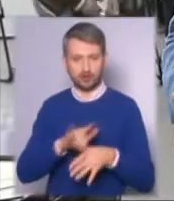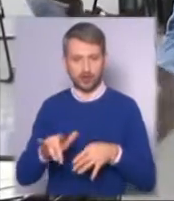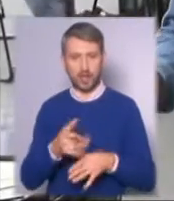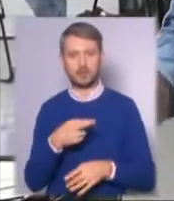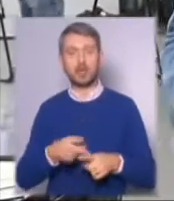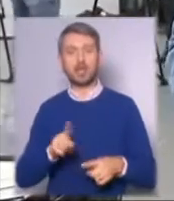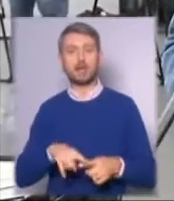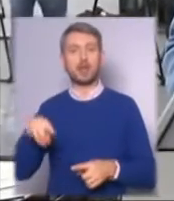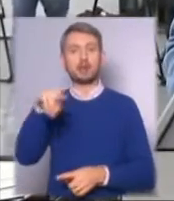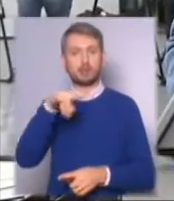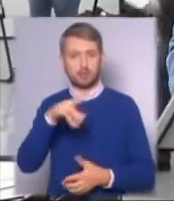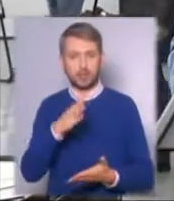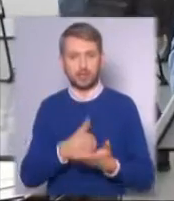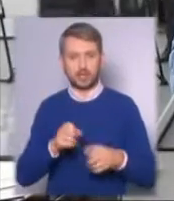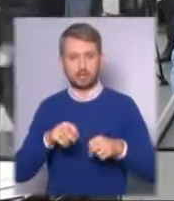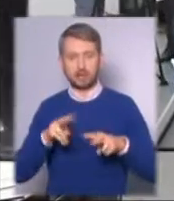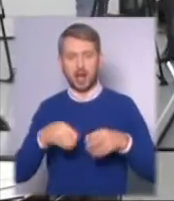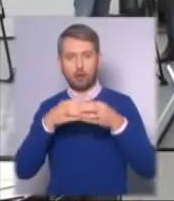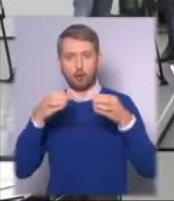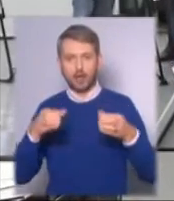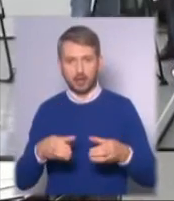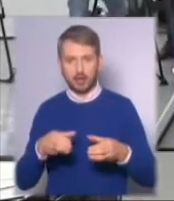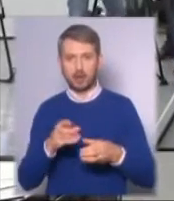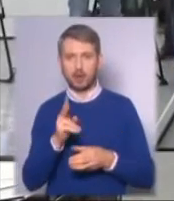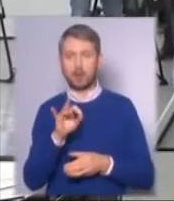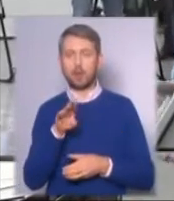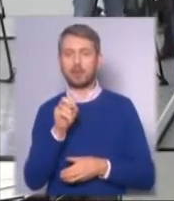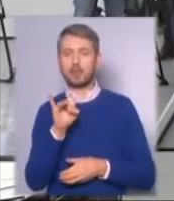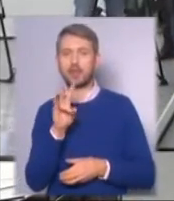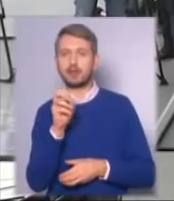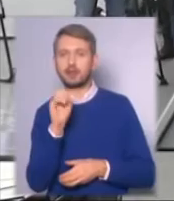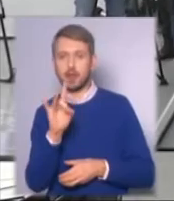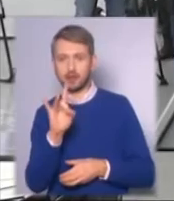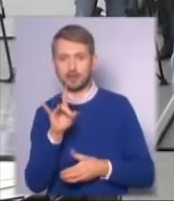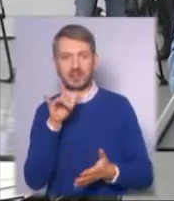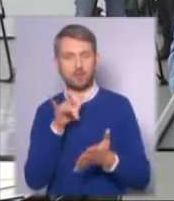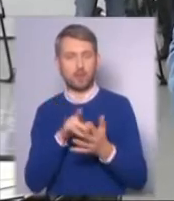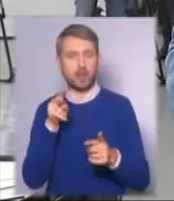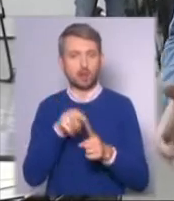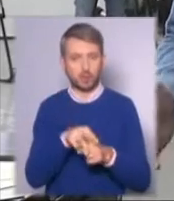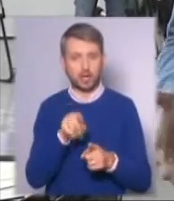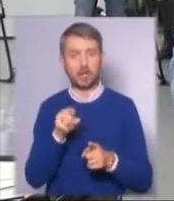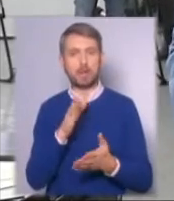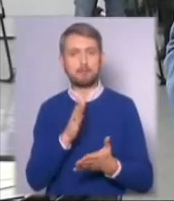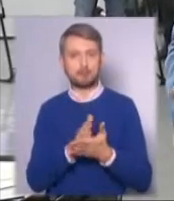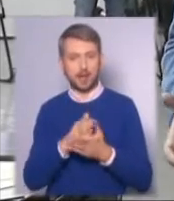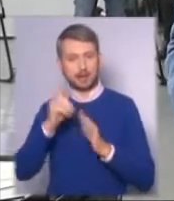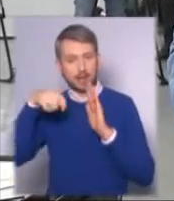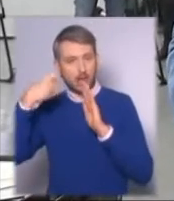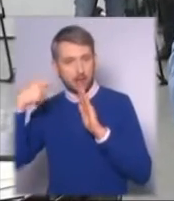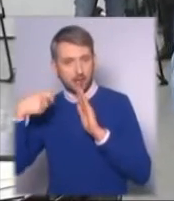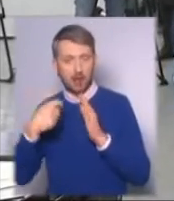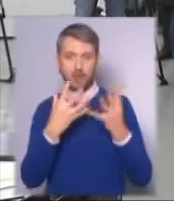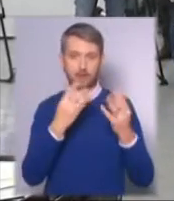оснащен контейнером целевой нагрузки, который в базовой версии находится камера день-ночь, то есть которая позволяет работать как в дневных, так и в